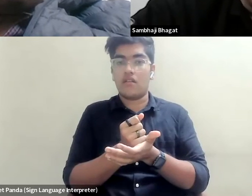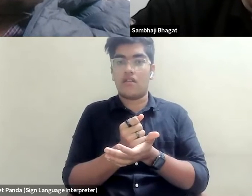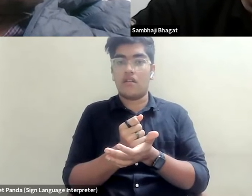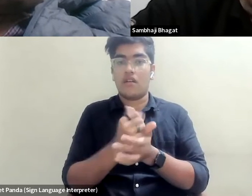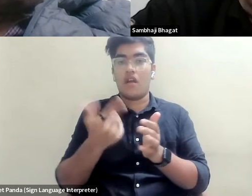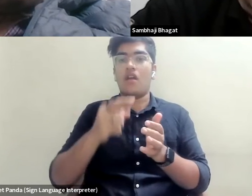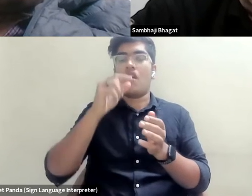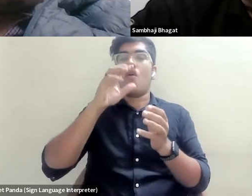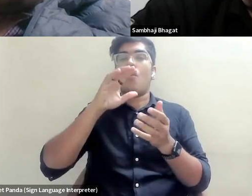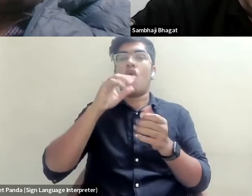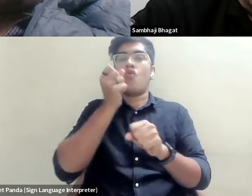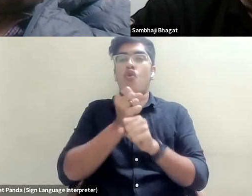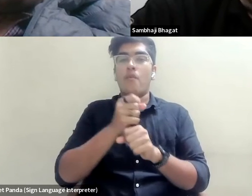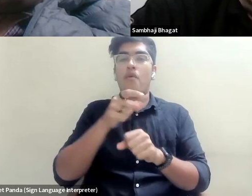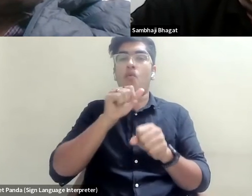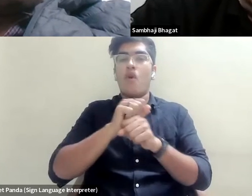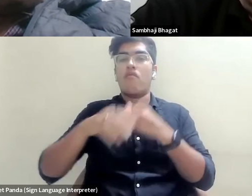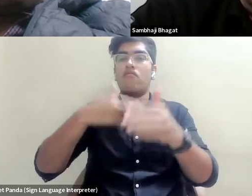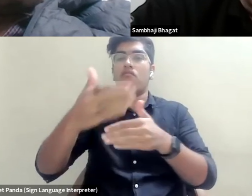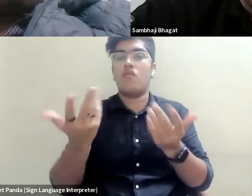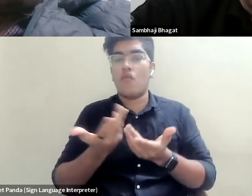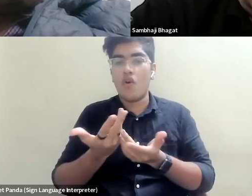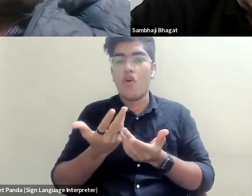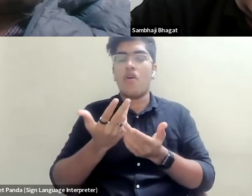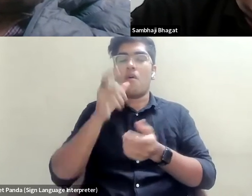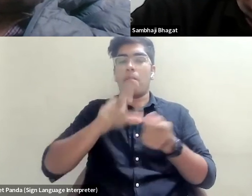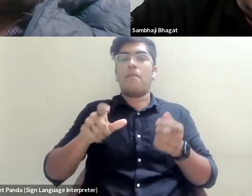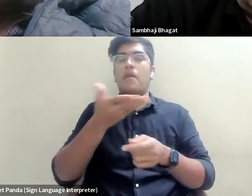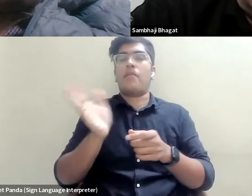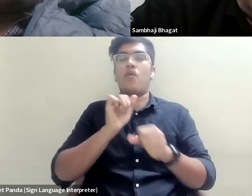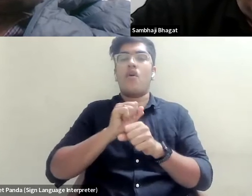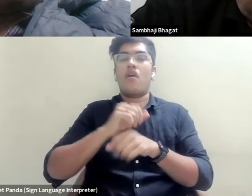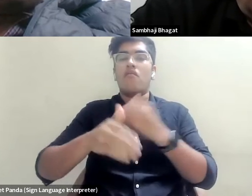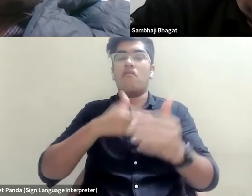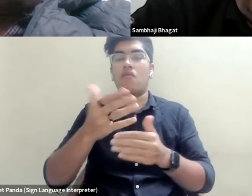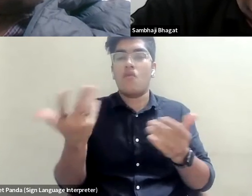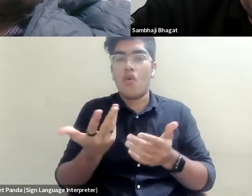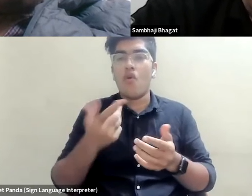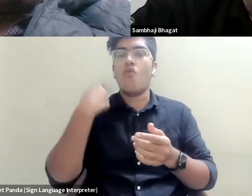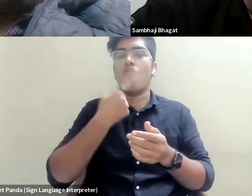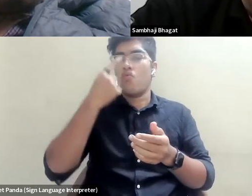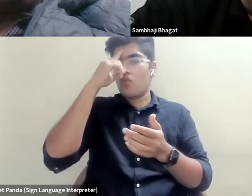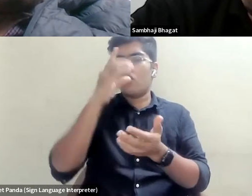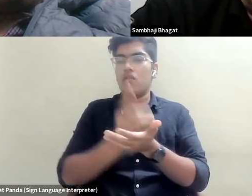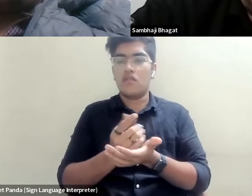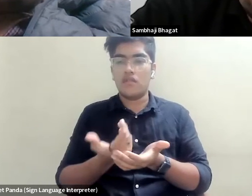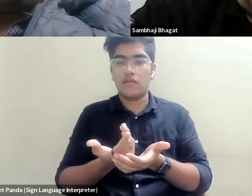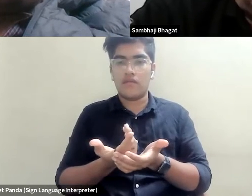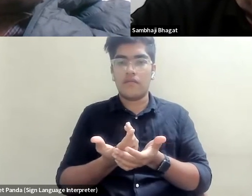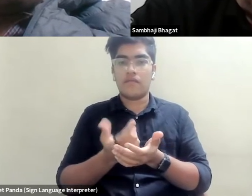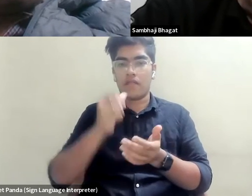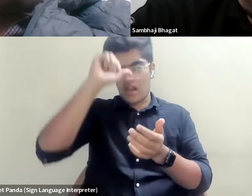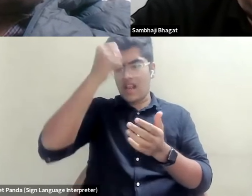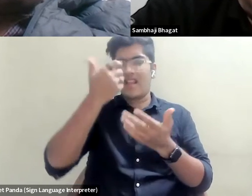कैसा चलना चाहिए, ये समाज कैसा चलना चाहिए, इसका निर्णय करने वाले लोग जो है, आप इंडिया का कौन सा भी गांव